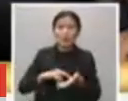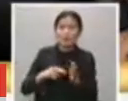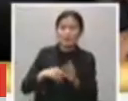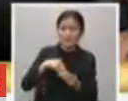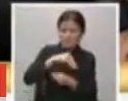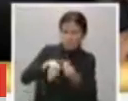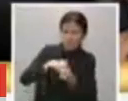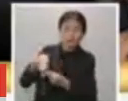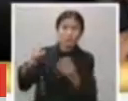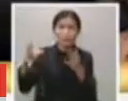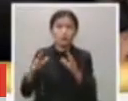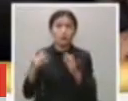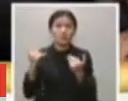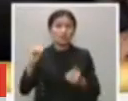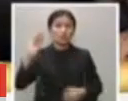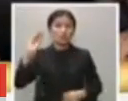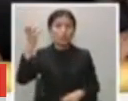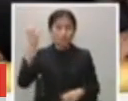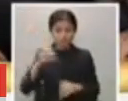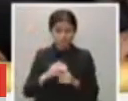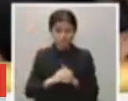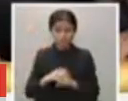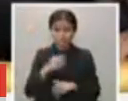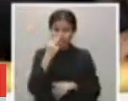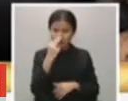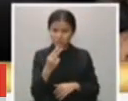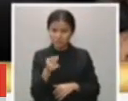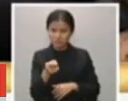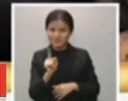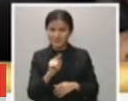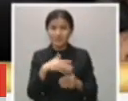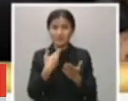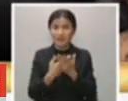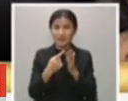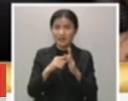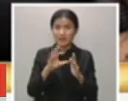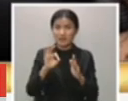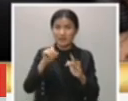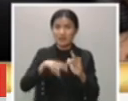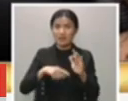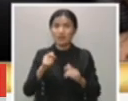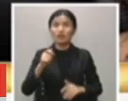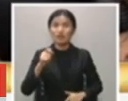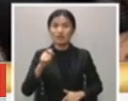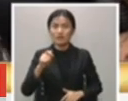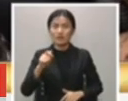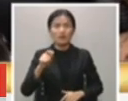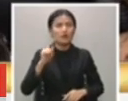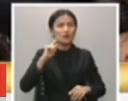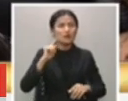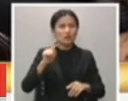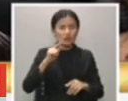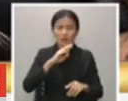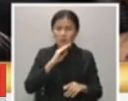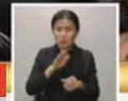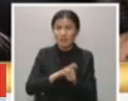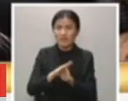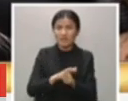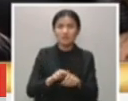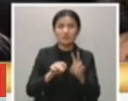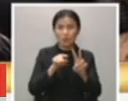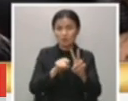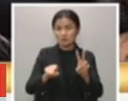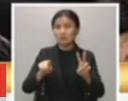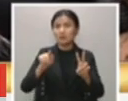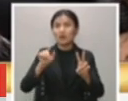ศาสตร์ทั่วโลกเขาเห็นพ้องต้องกันว่าอัตราเงินเฟ้อที่เหมาะสมเนี่ยมันอยู่ที่ 2-5% จะเป็นตัวเลขที่เหมาะส